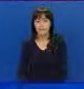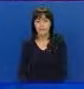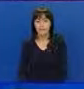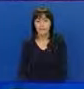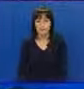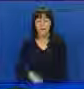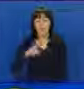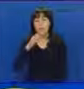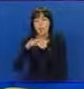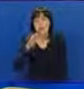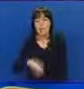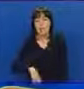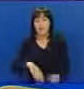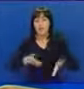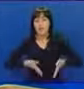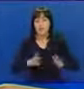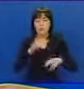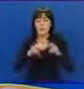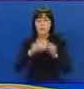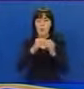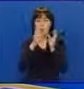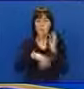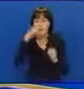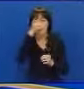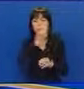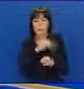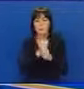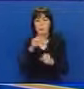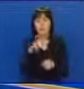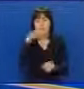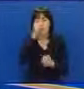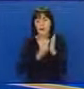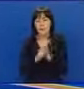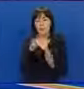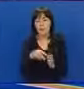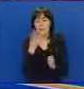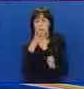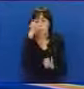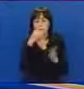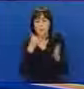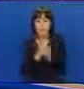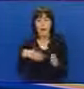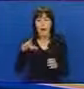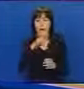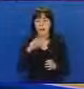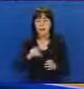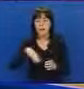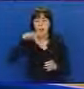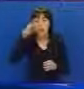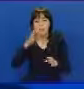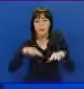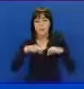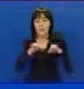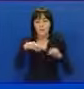Сейчан Мамбетов жол құрылысы саласында 18 жыл қызмет атқарған. 2000 жылдан бастап 2015 жылға дейін республикалық Қазақ автожол